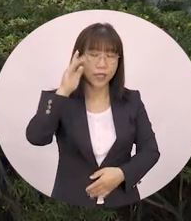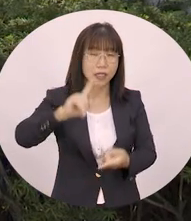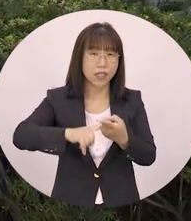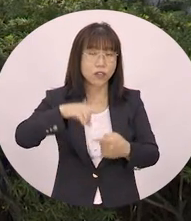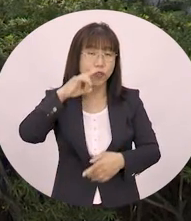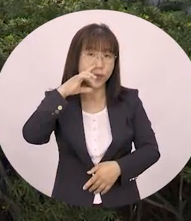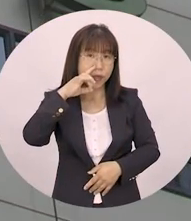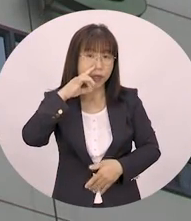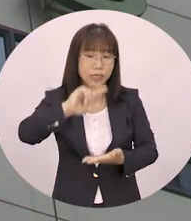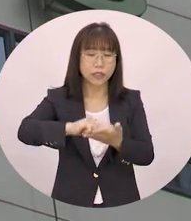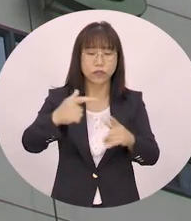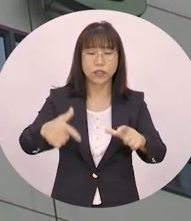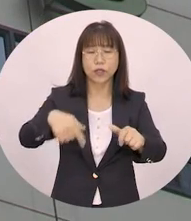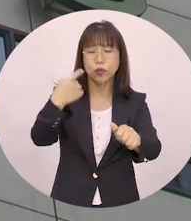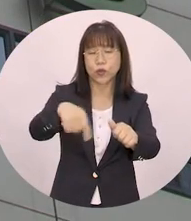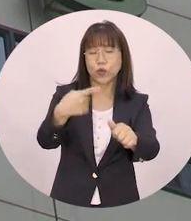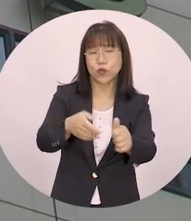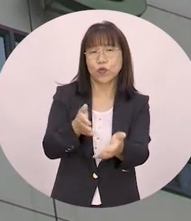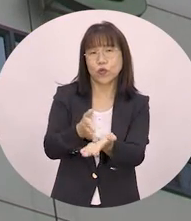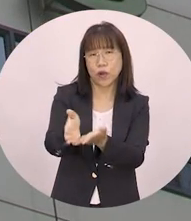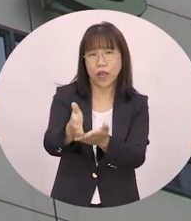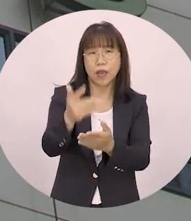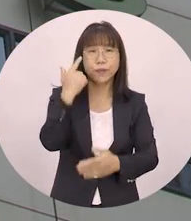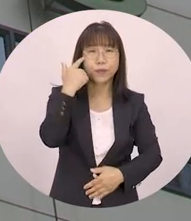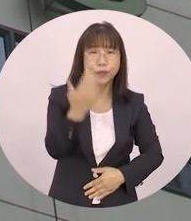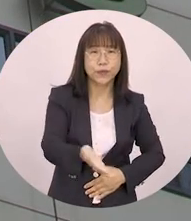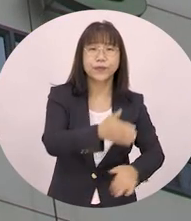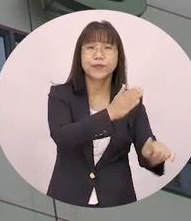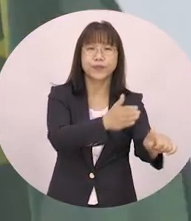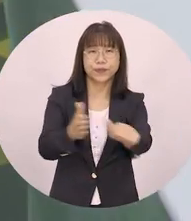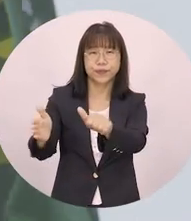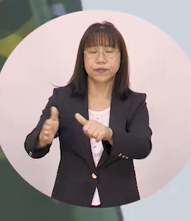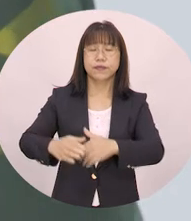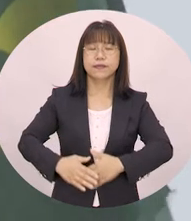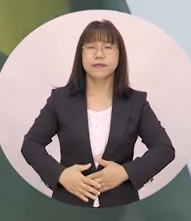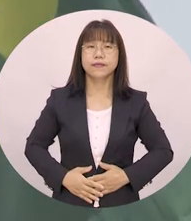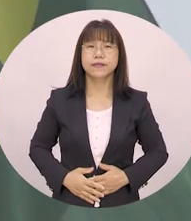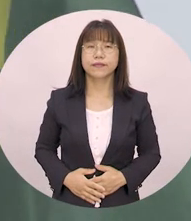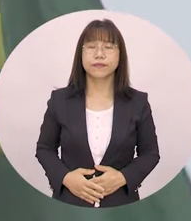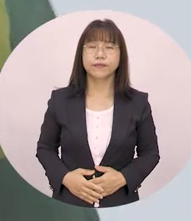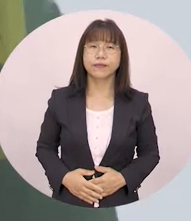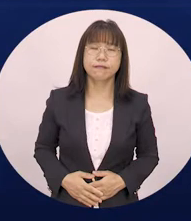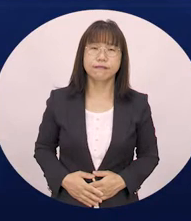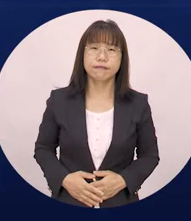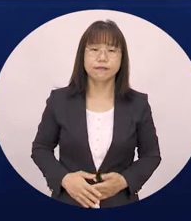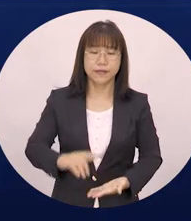대한 보다 자세한 사항은 강서구청 교육지원과로 문의하면 됩니다.